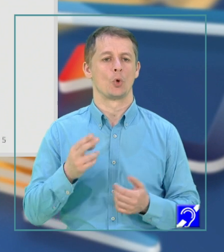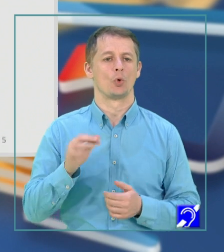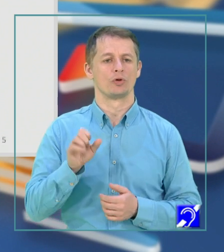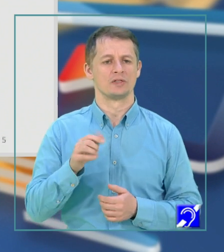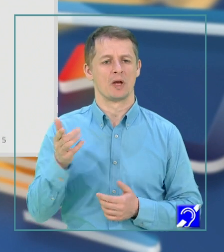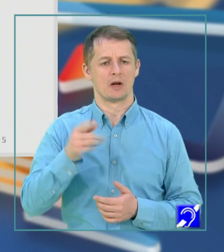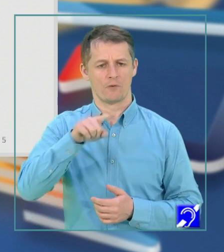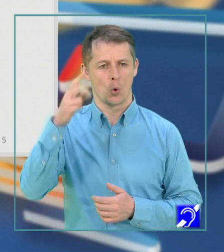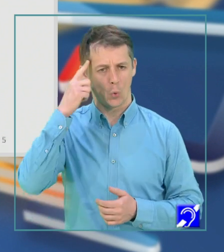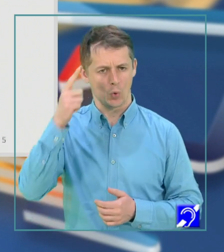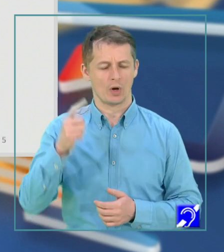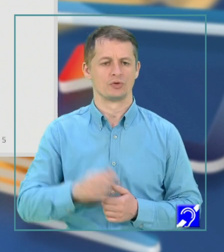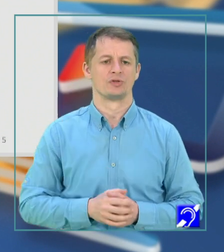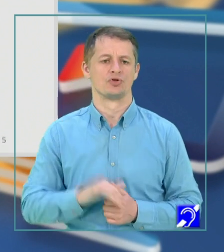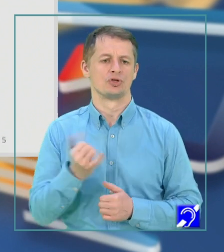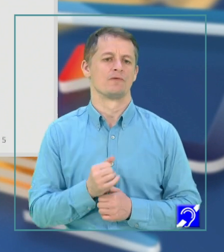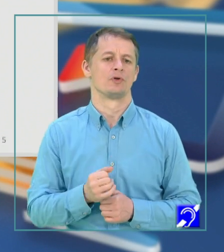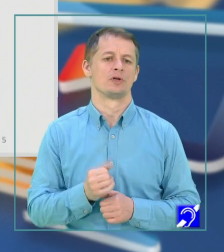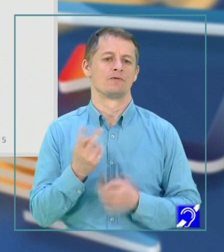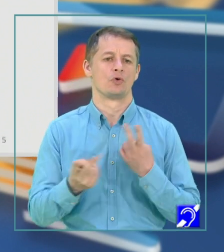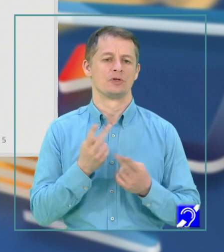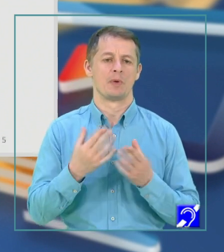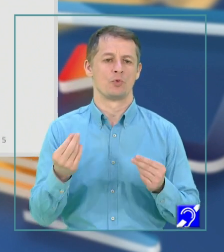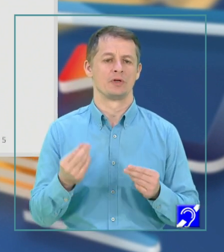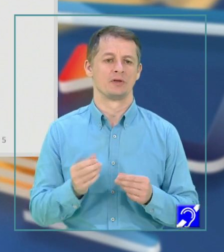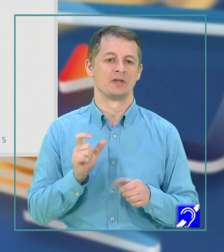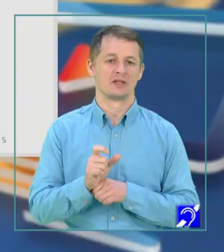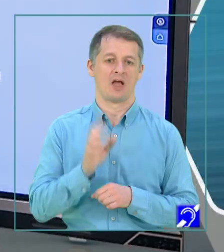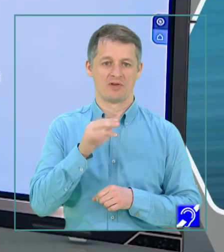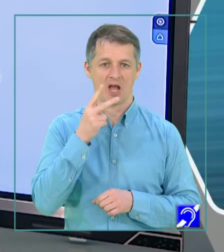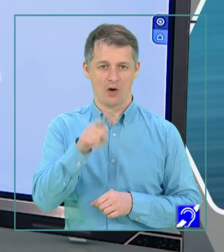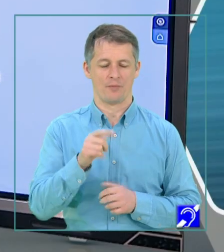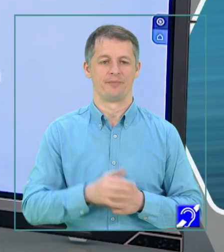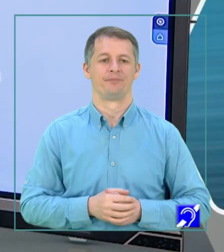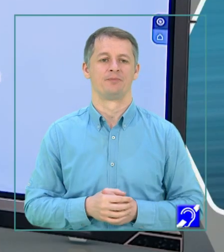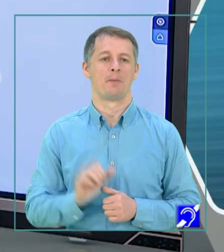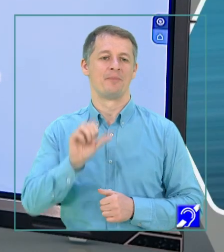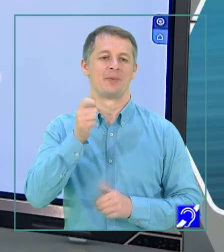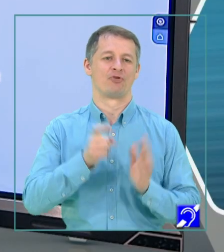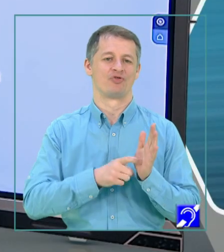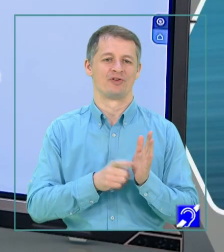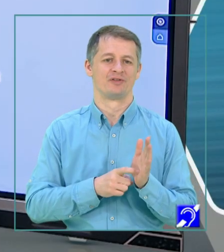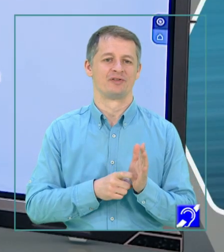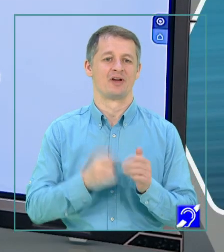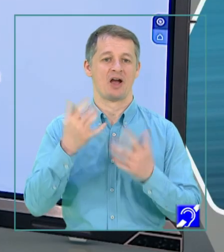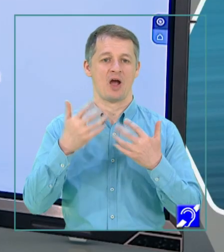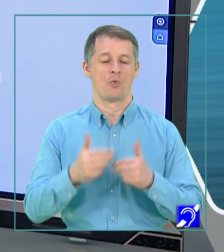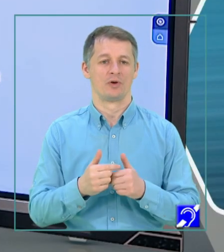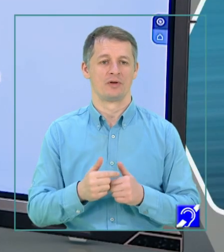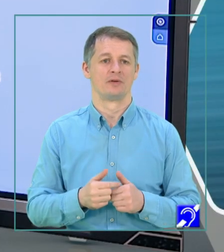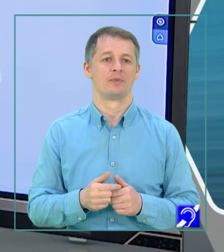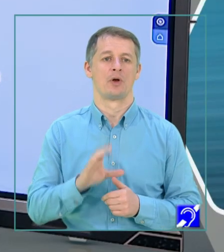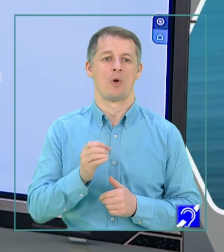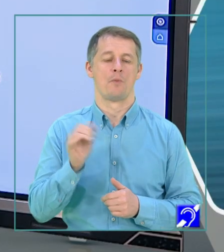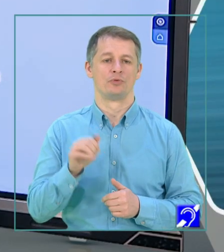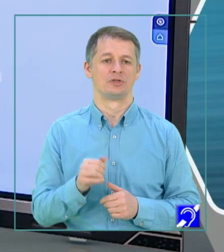și, evident, ați folosit mult mai multe decât aveți pe tablă. Prima cerință înseamnă să calculăm un compus între